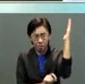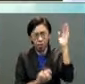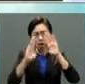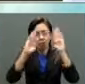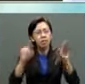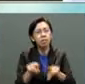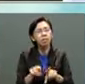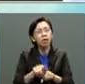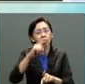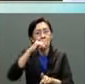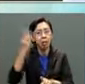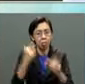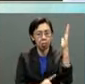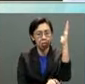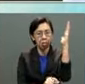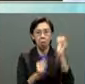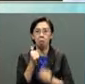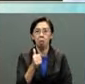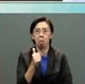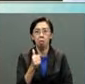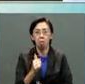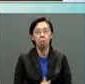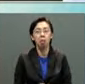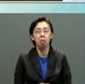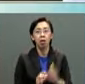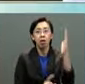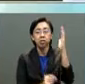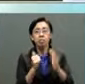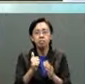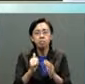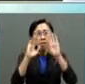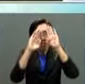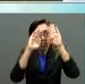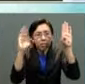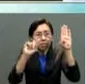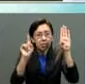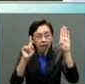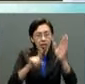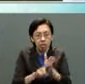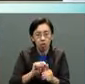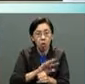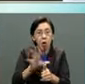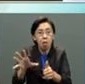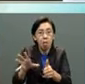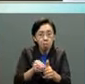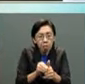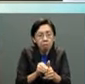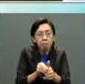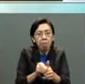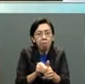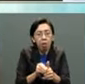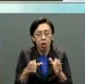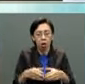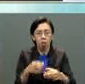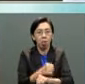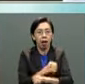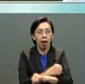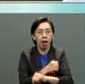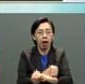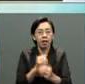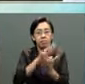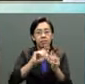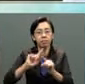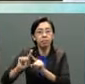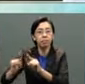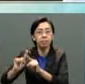ายๆกันกับเราเขาเคยดีมาก่อนนะครับแล้วก็มีเรื่องของประสบการณ์ของการติดเชื้อในกลุ่มที่เป็นแรงงานต่างด้าว